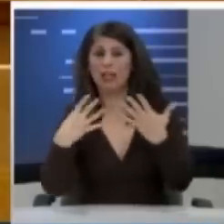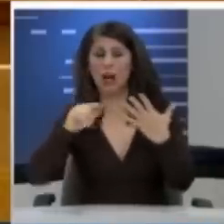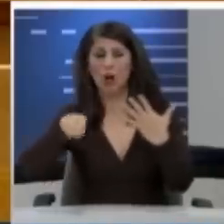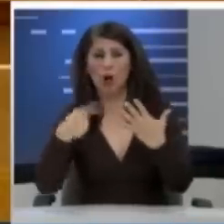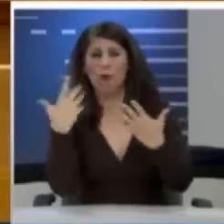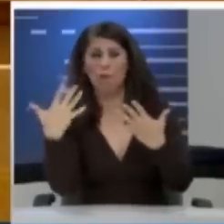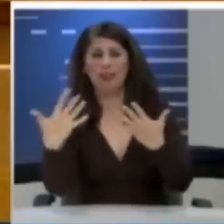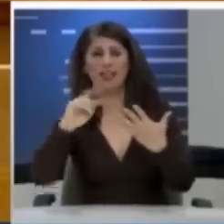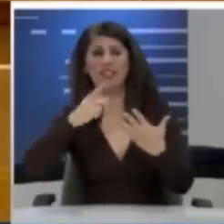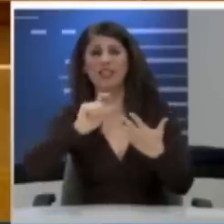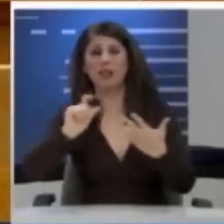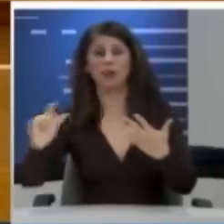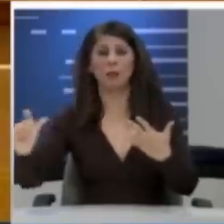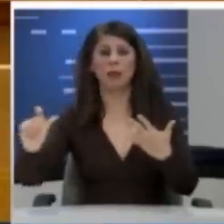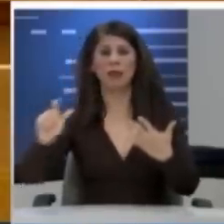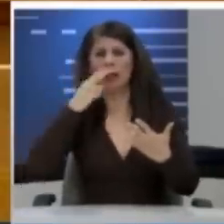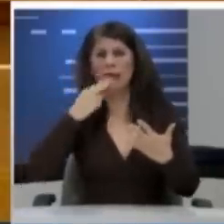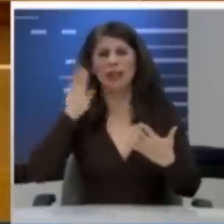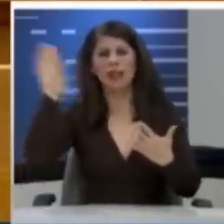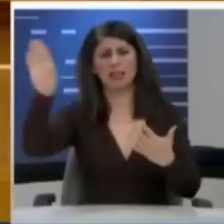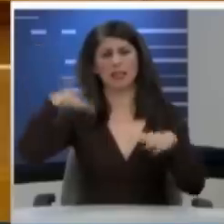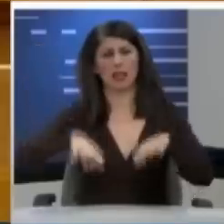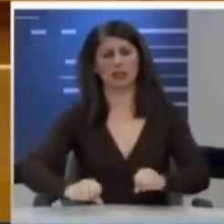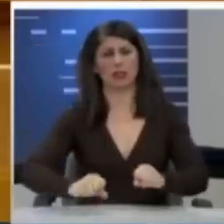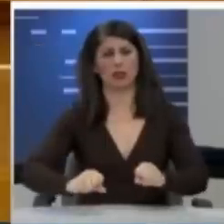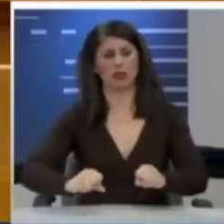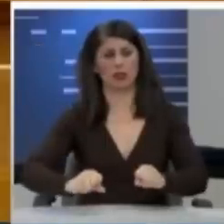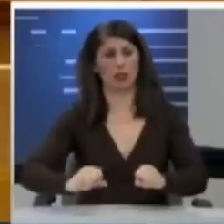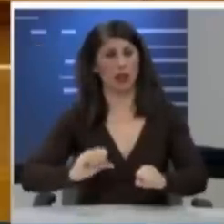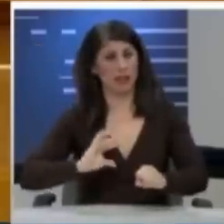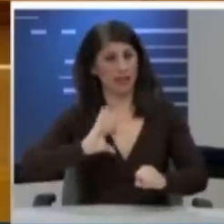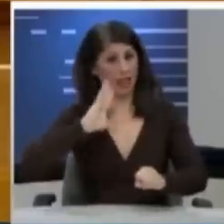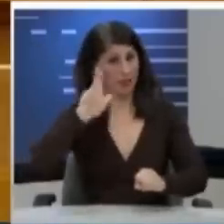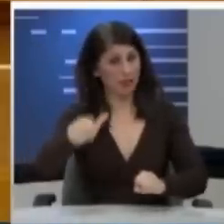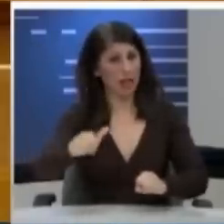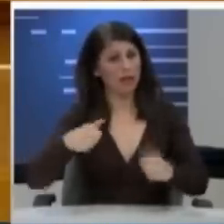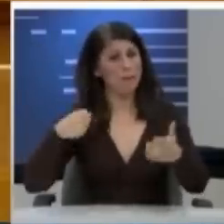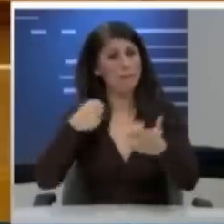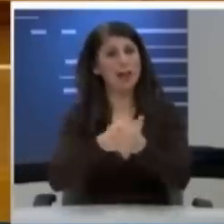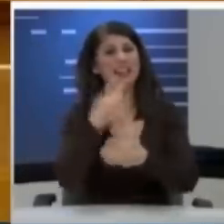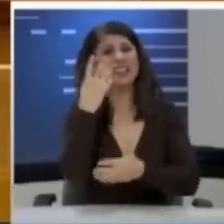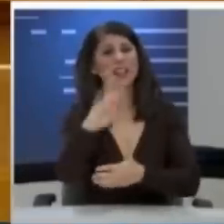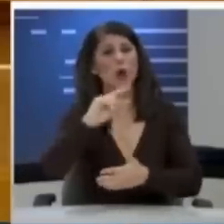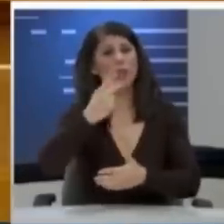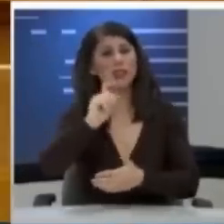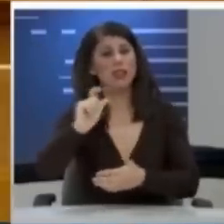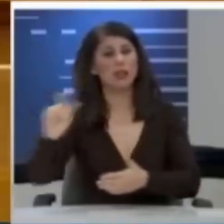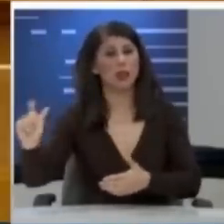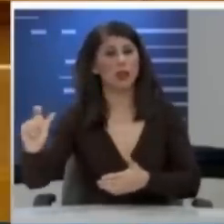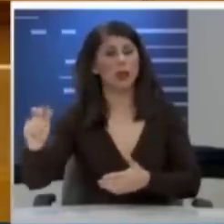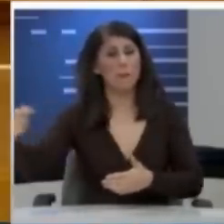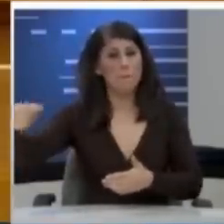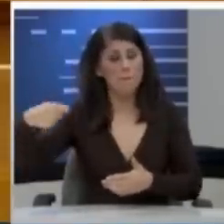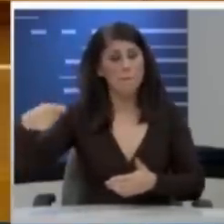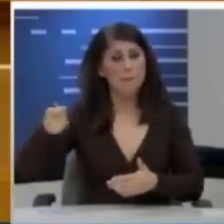309,5 δισεκατομμύρια για την ναζιστική κατοχή και το φτάνει μέχρι σχεδόν 400 δισεκατομμύρια με τα